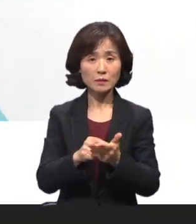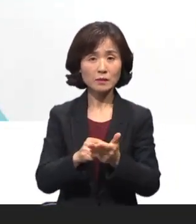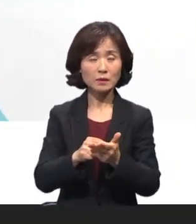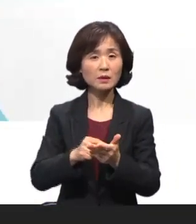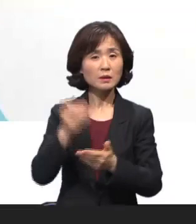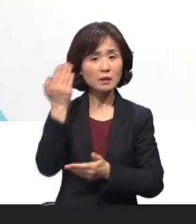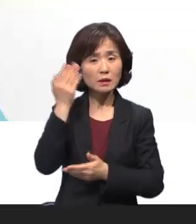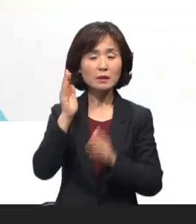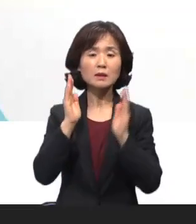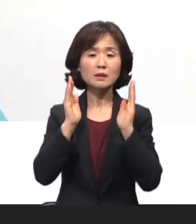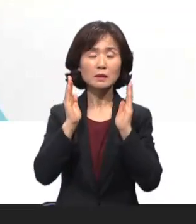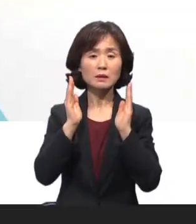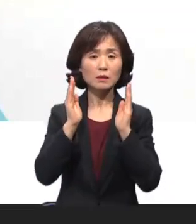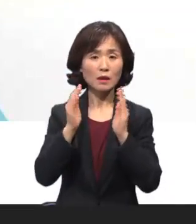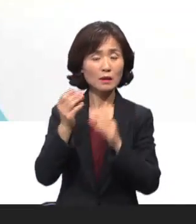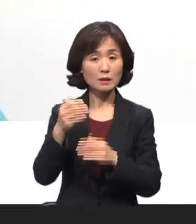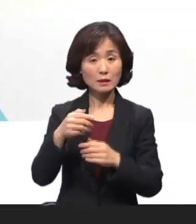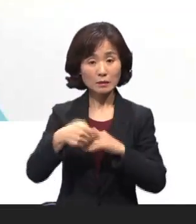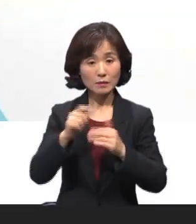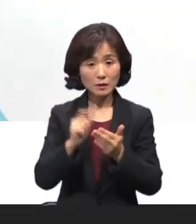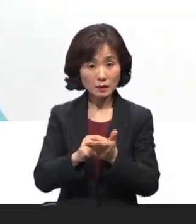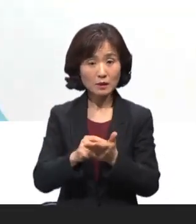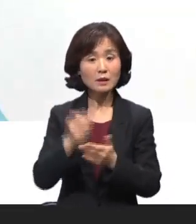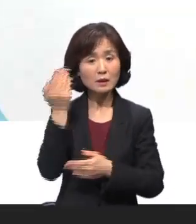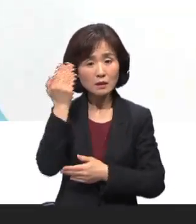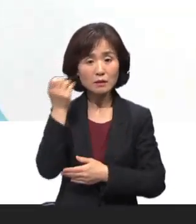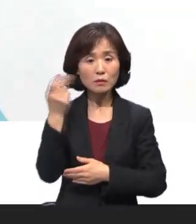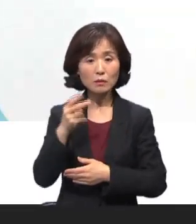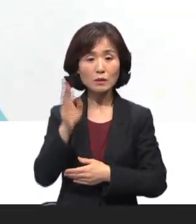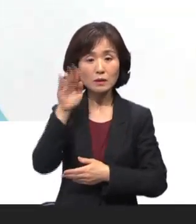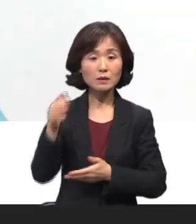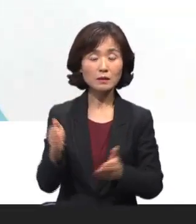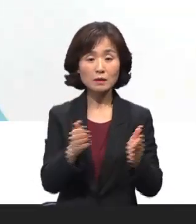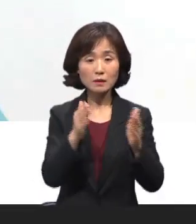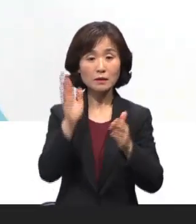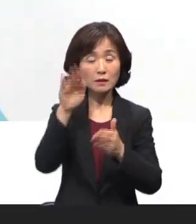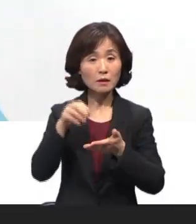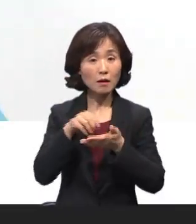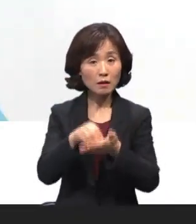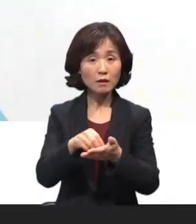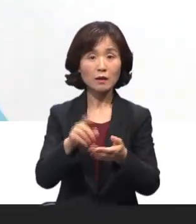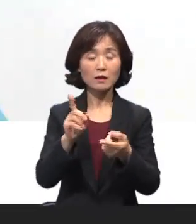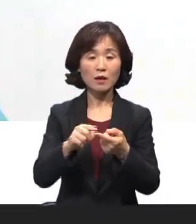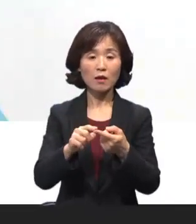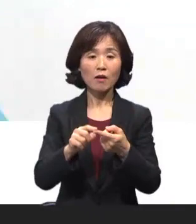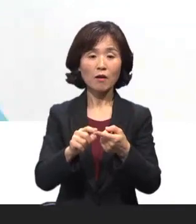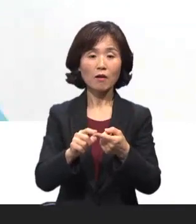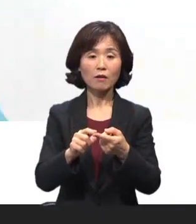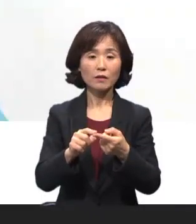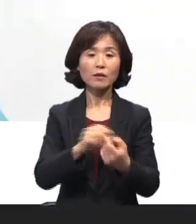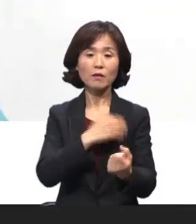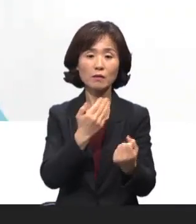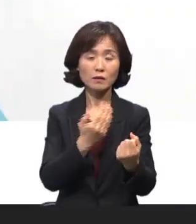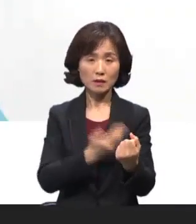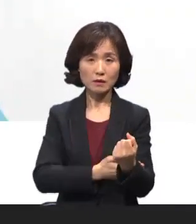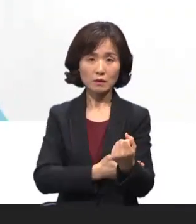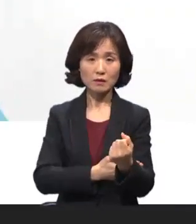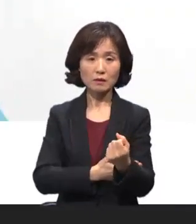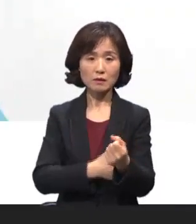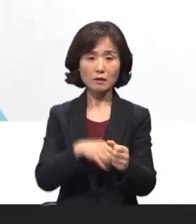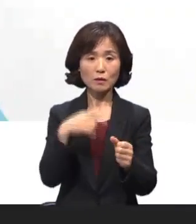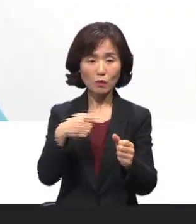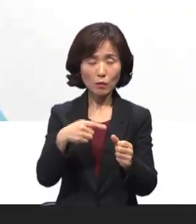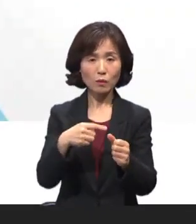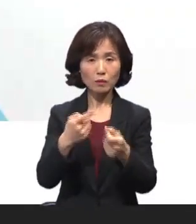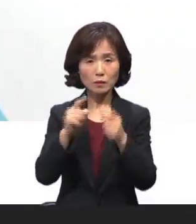지식이라든지 또는 진로나 진학에 대한 어떤 그 역량이라든지 이런 것들을 사범대와 교대